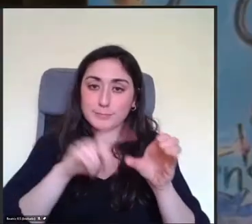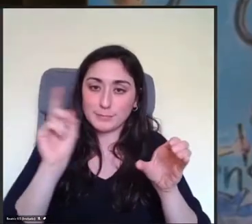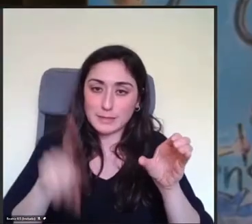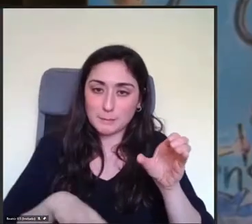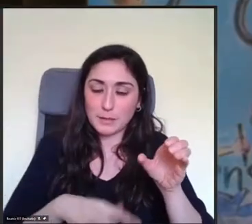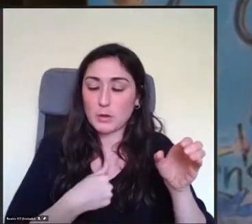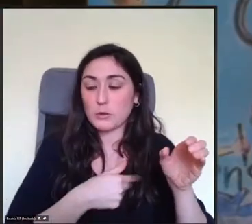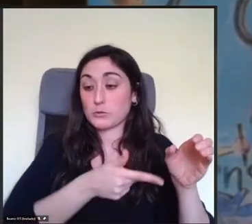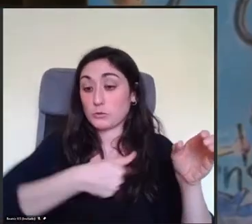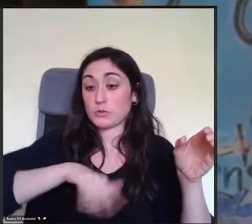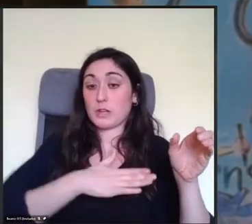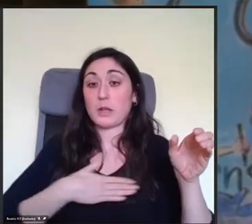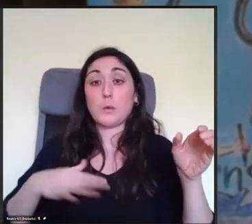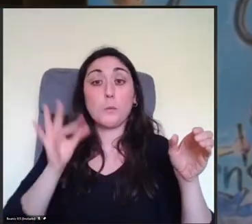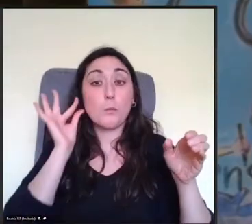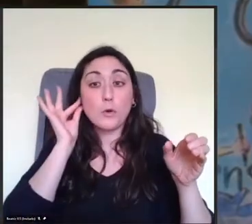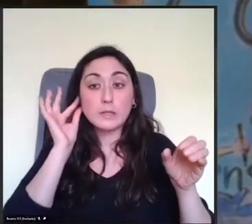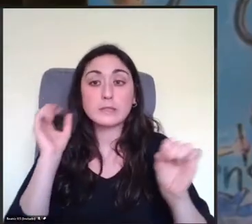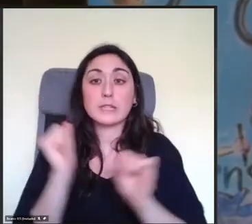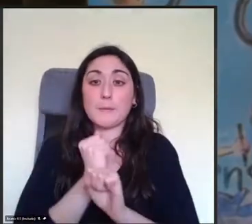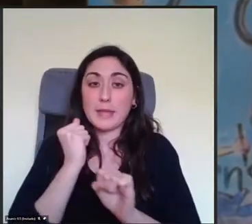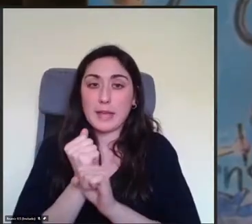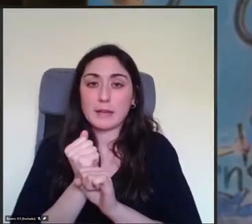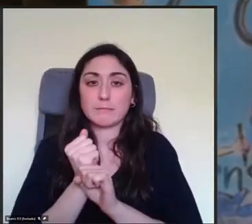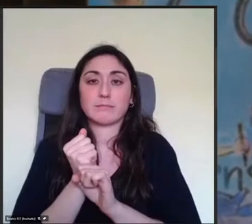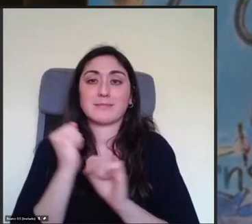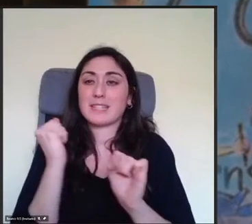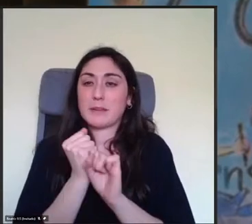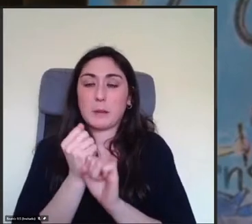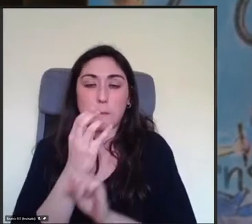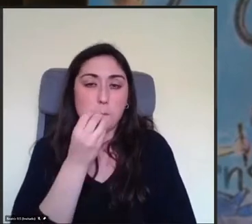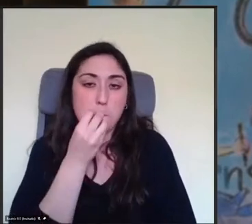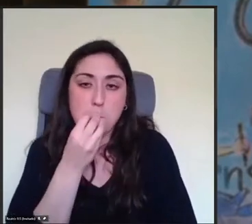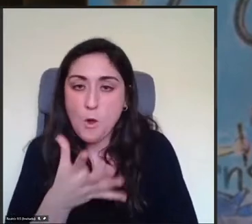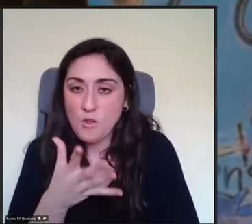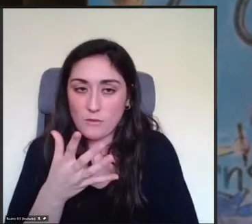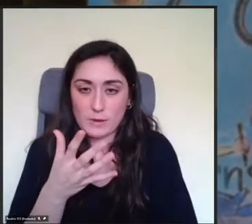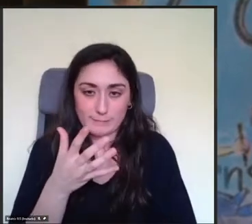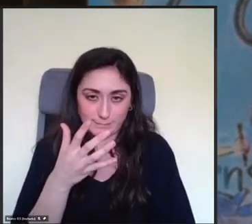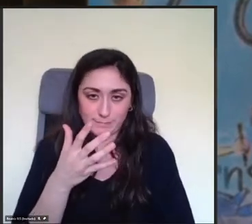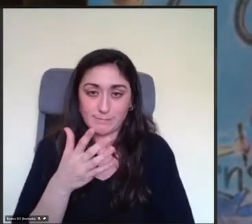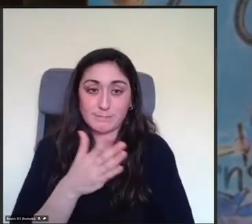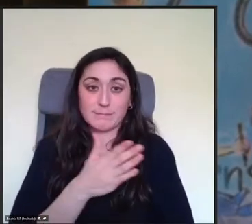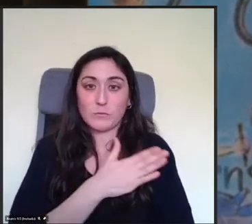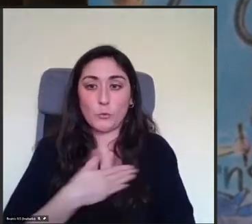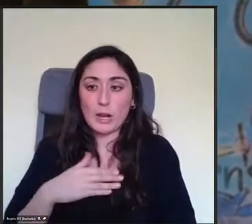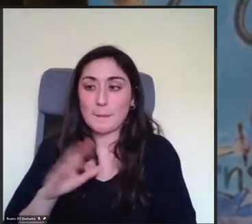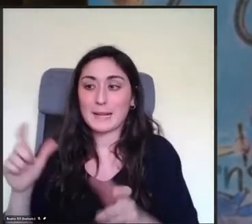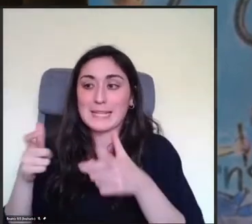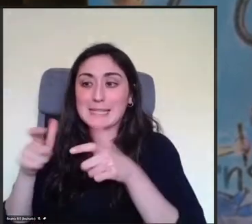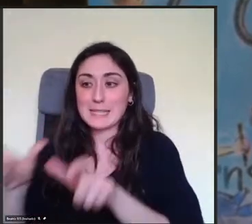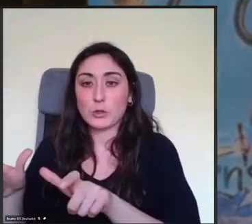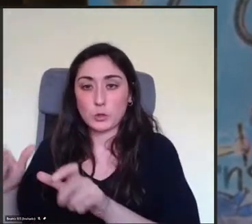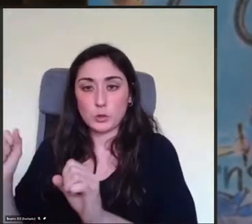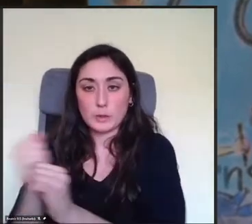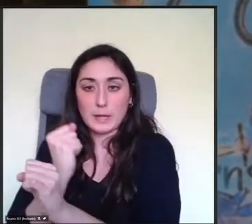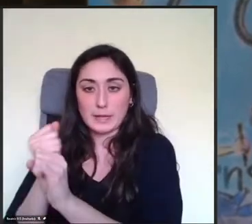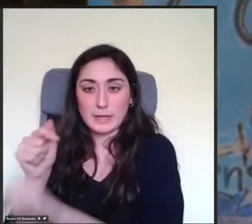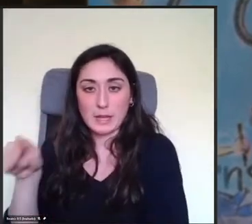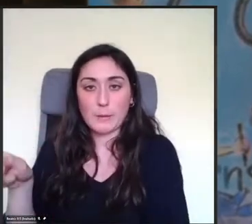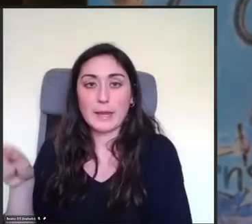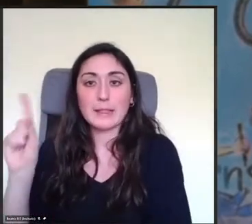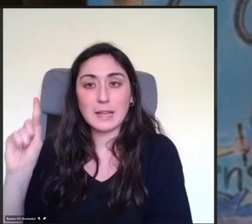treballem molt bé, treballem fenomenalment bé i volem que el sector patronal estigui present en tant en